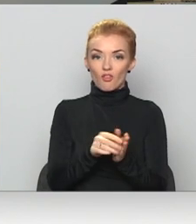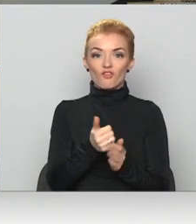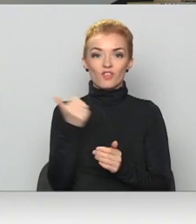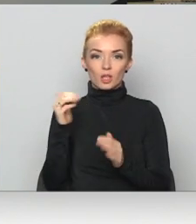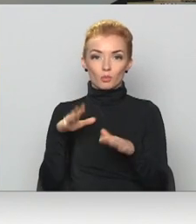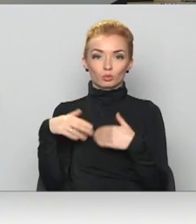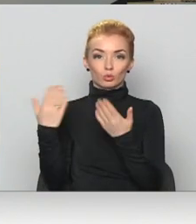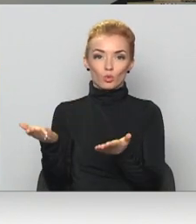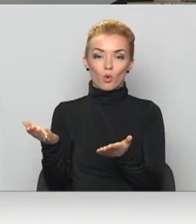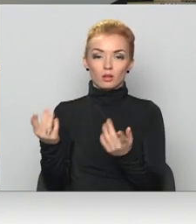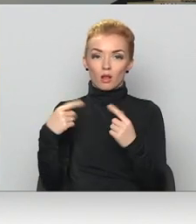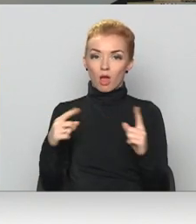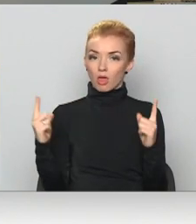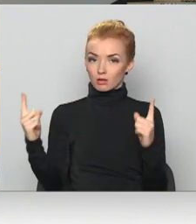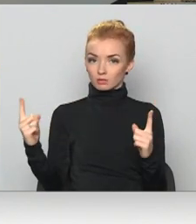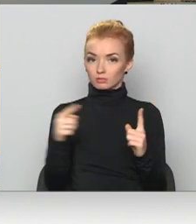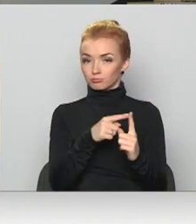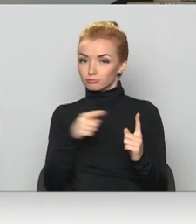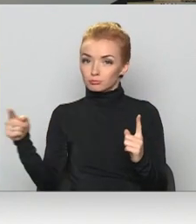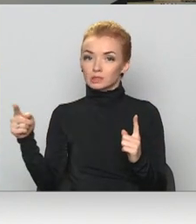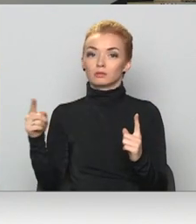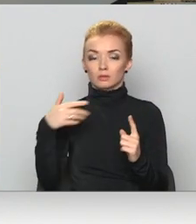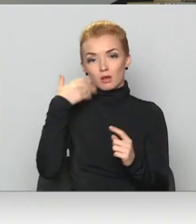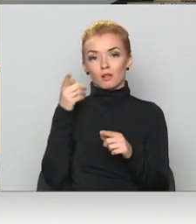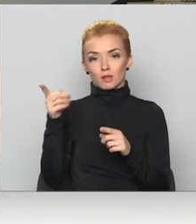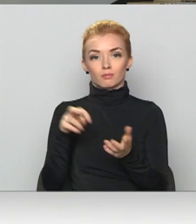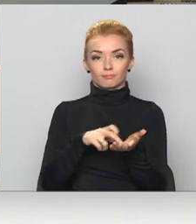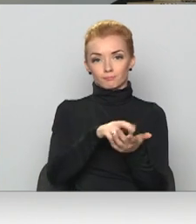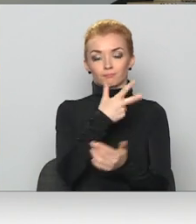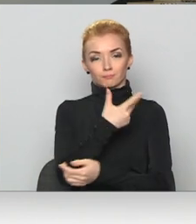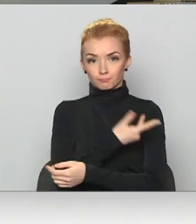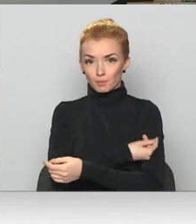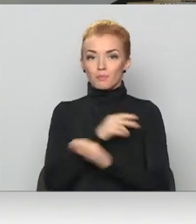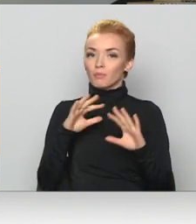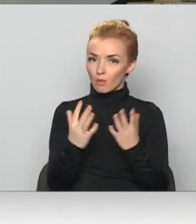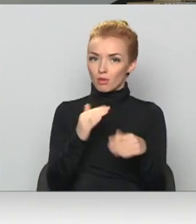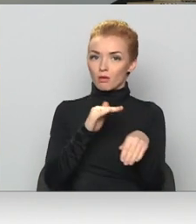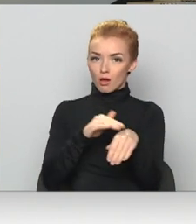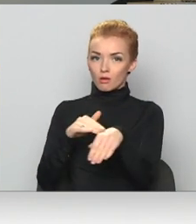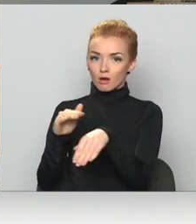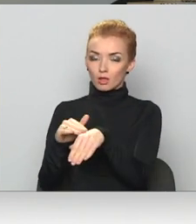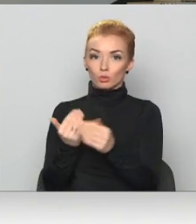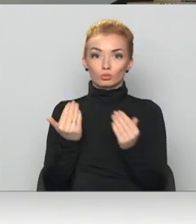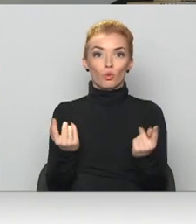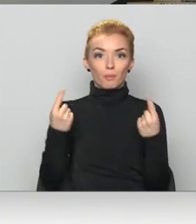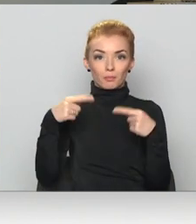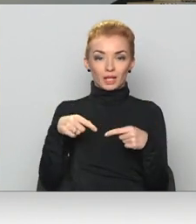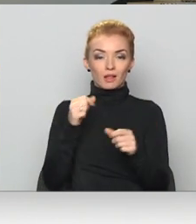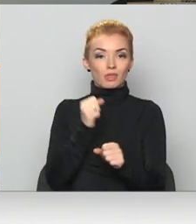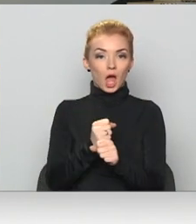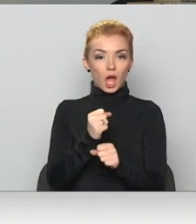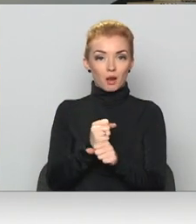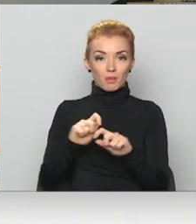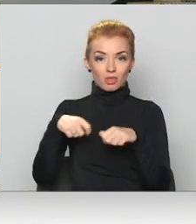tiks dots laiks, lai arī savakcinētos. Tomēr ir jāatgādina, ka šobrīd darba